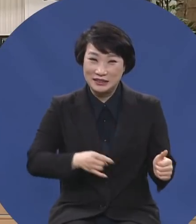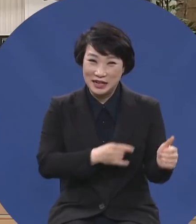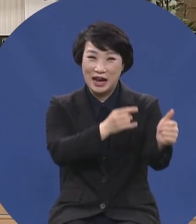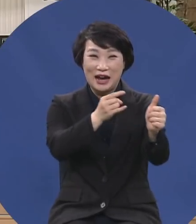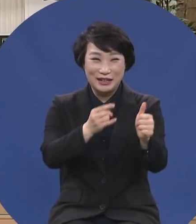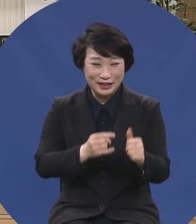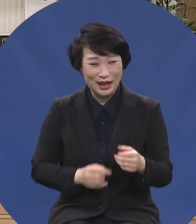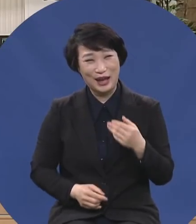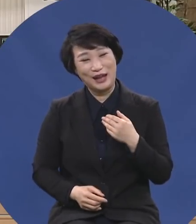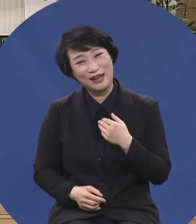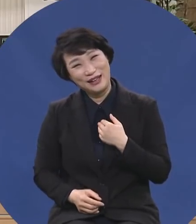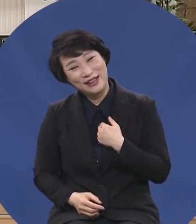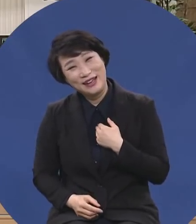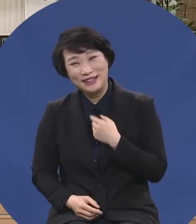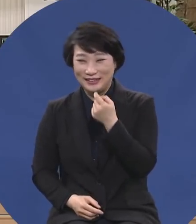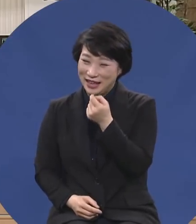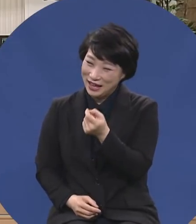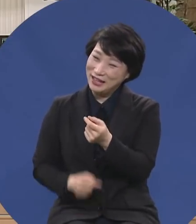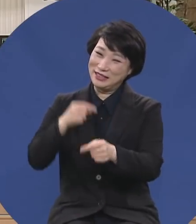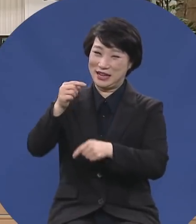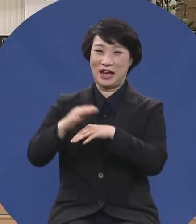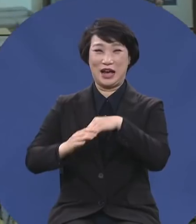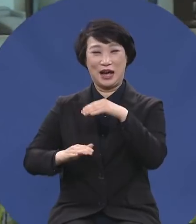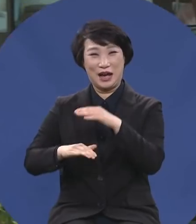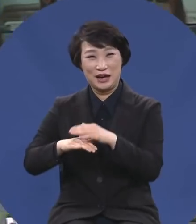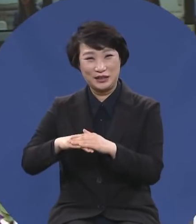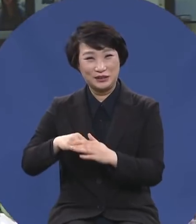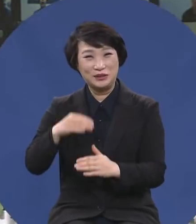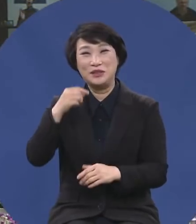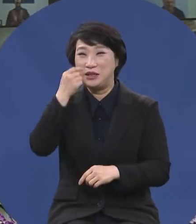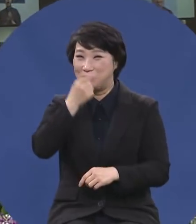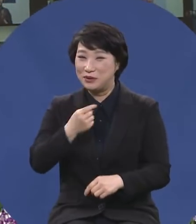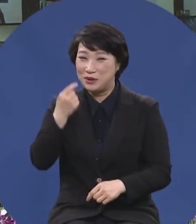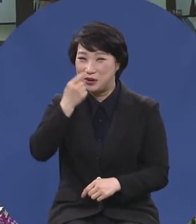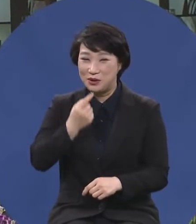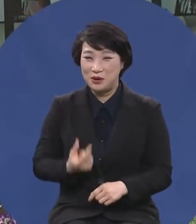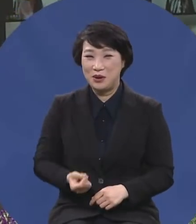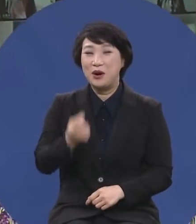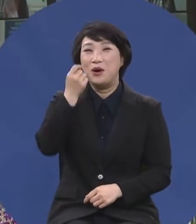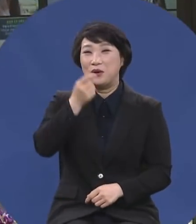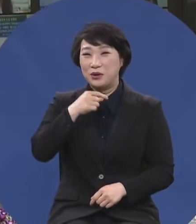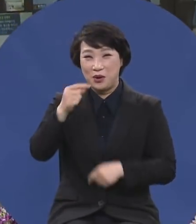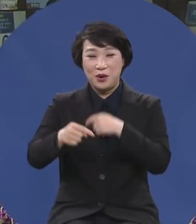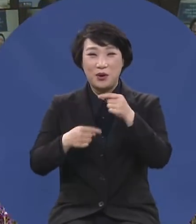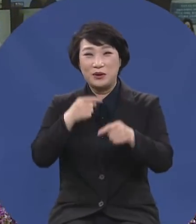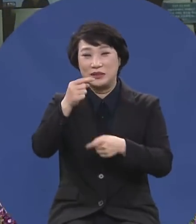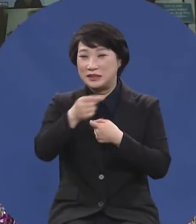믿는 자에게 내 작은 힘으로